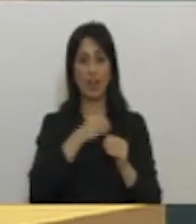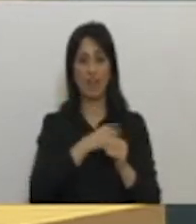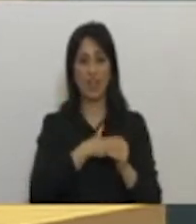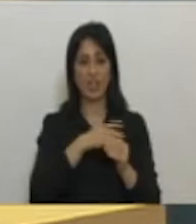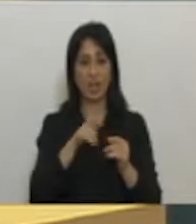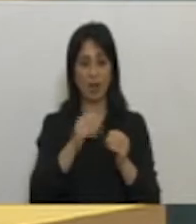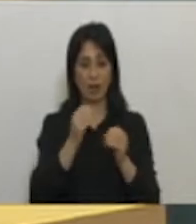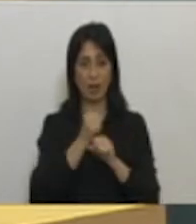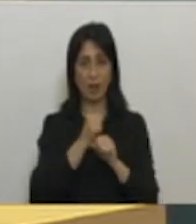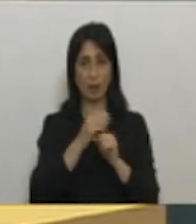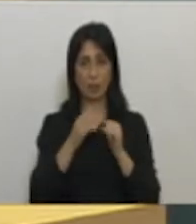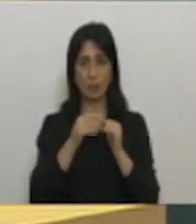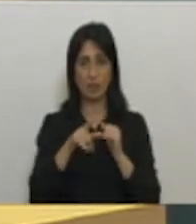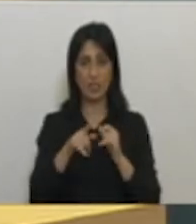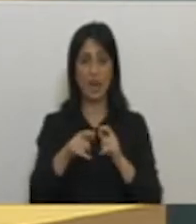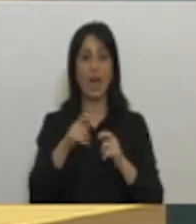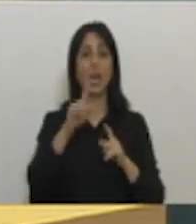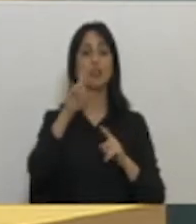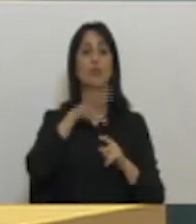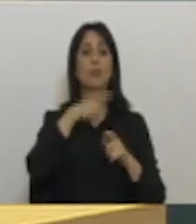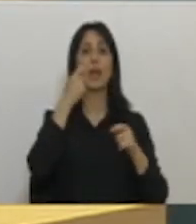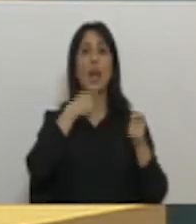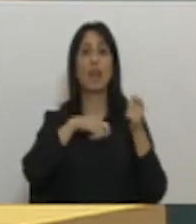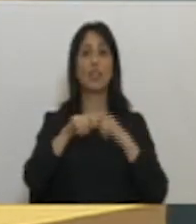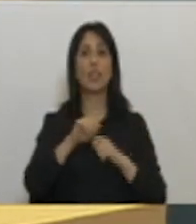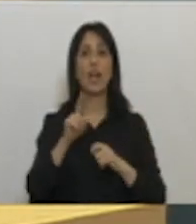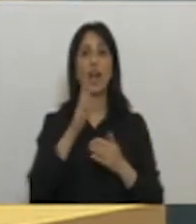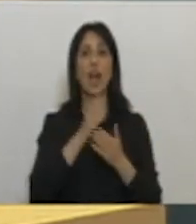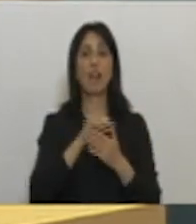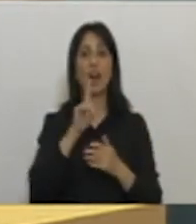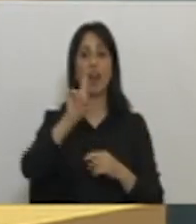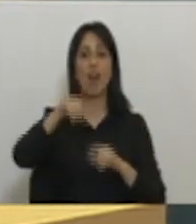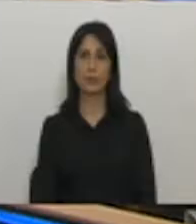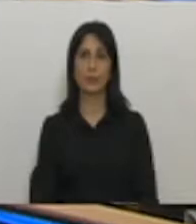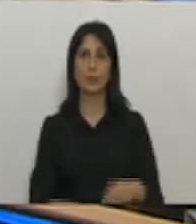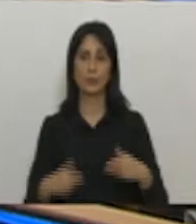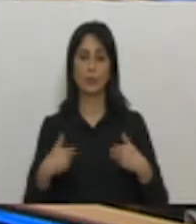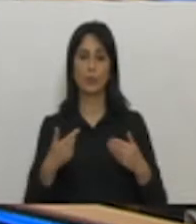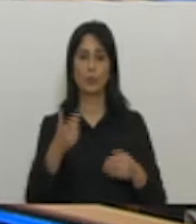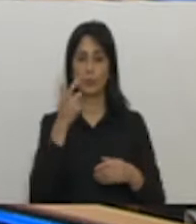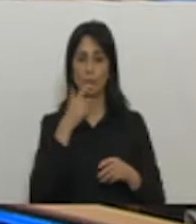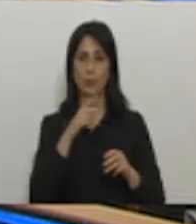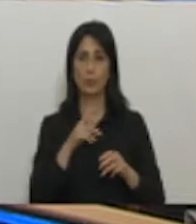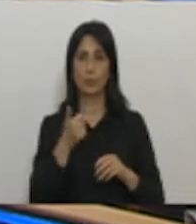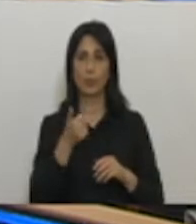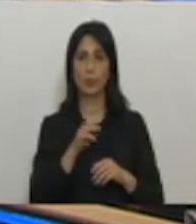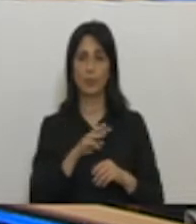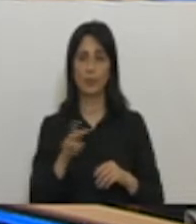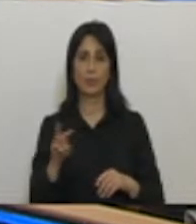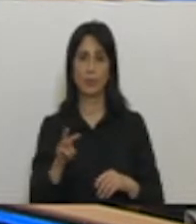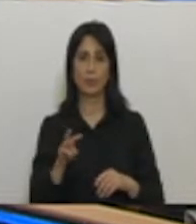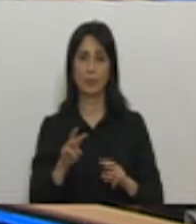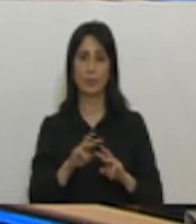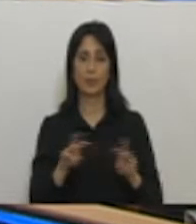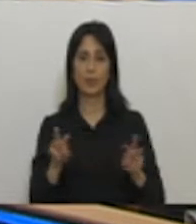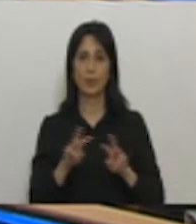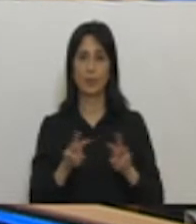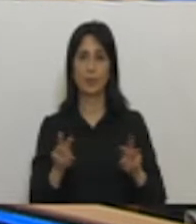მიწების, რომელიც იქნა გაყიდული. რა არის, რა ვალდებულებები ქონდა? მაშინ შეიძლება ასეთი რამე